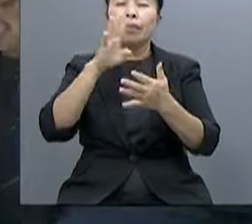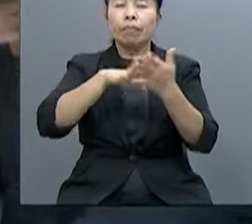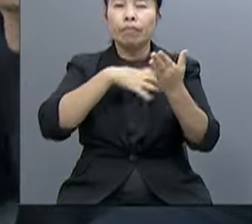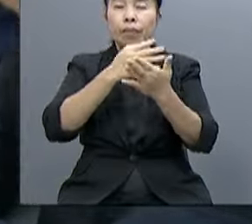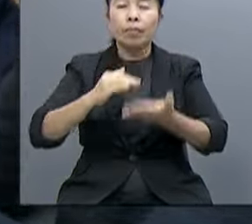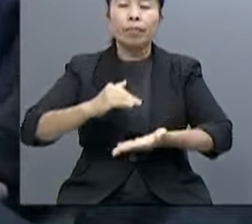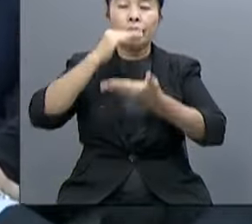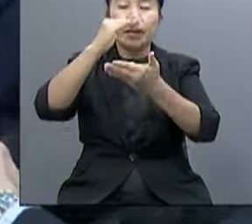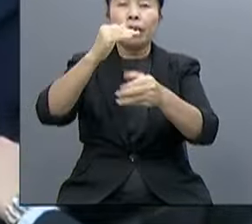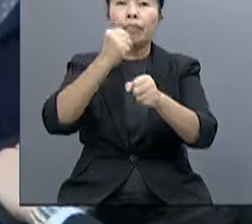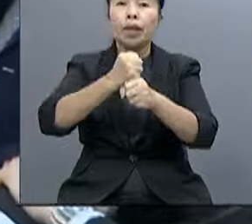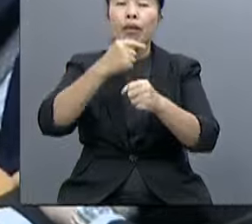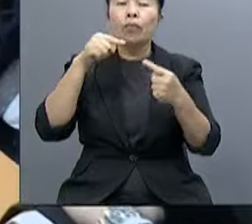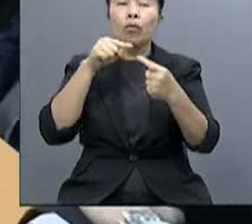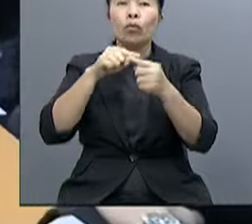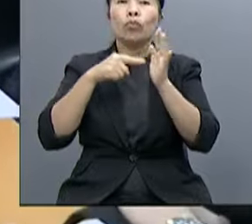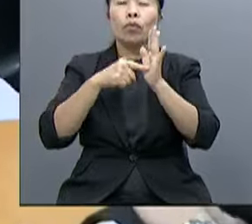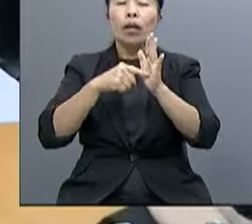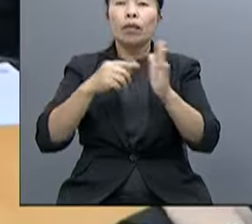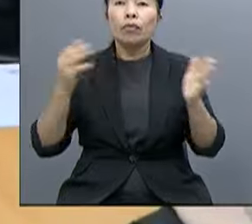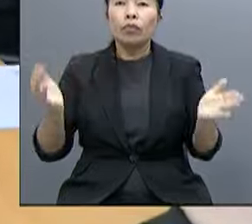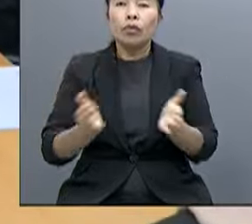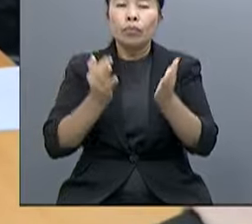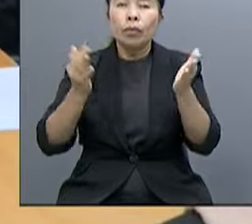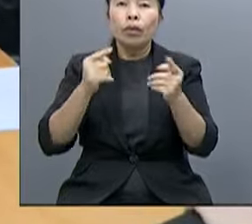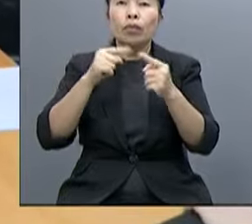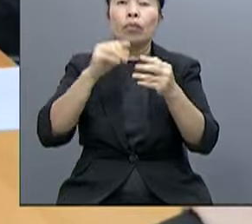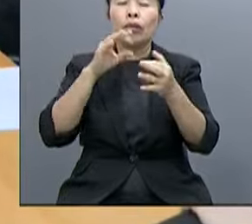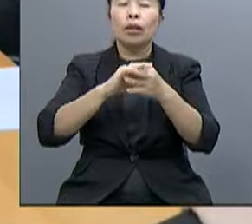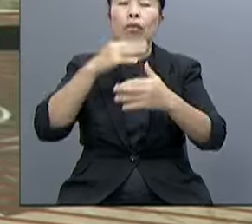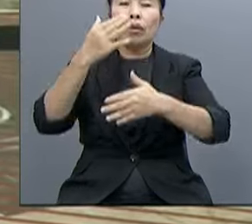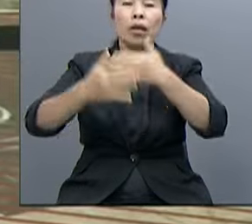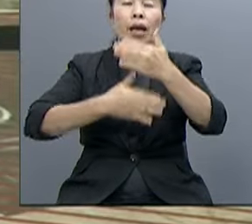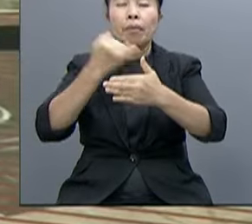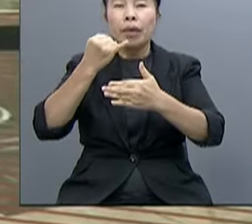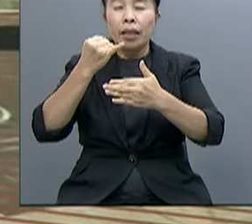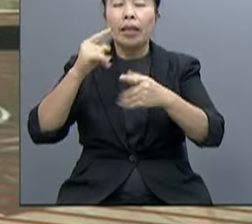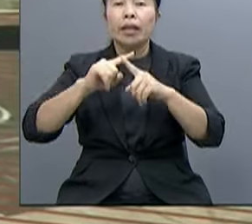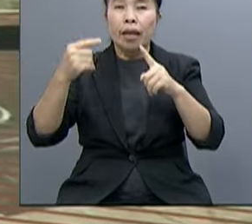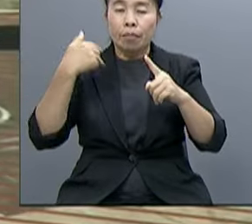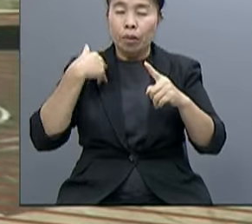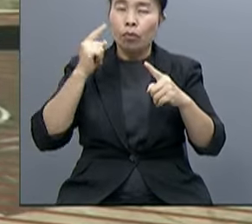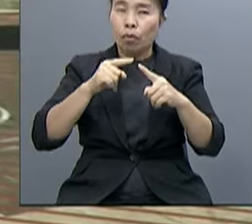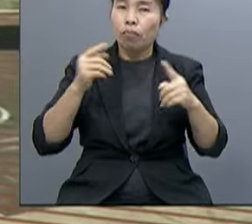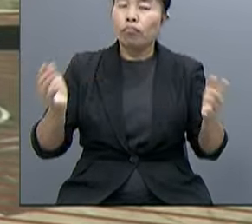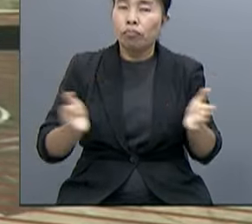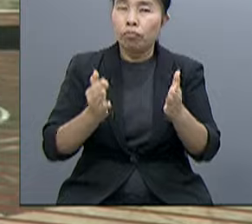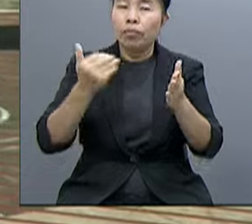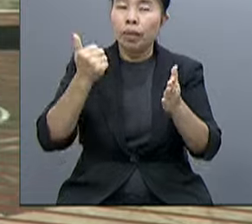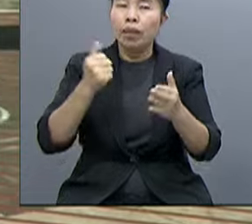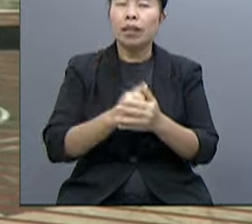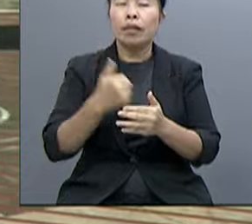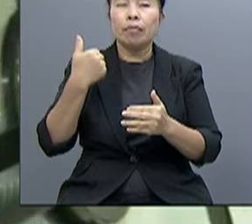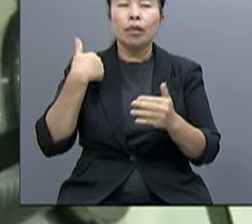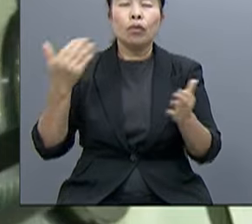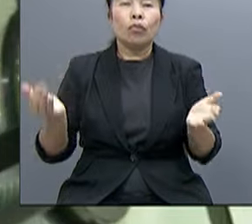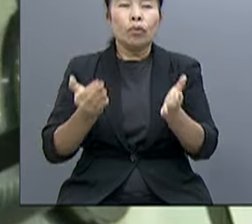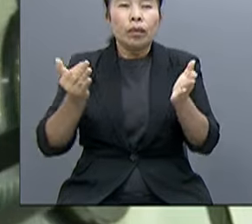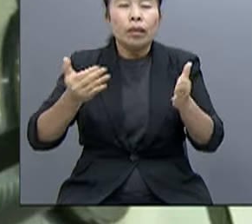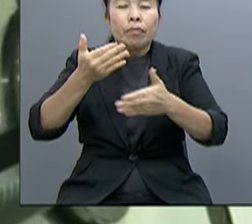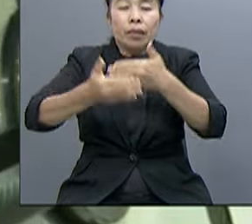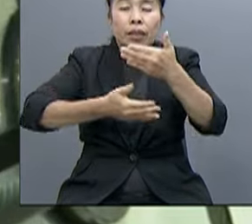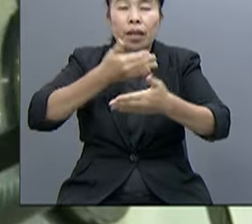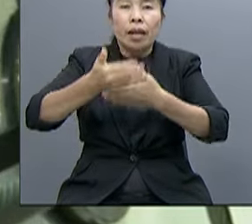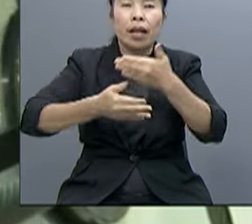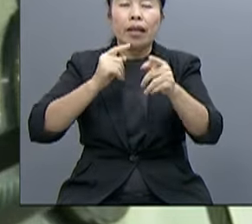คะอย่างเช่นการส่งเสริมการท่องเที่ยวช่วงโลซีซั่นระหว่างเดือนพฤษภาคมถึงกันยายนค่ะซึ่งจะต้องมีการส่งเสริมการตลาดเชิงรุก